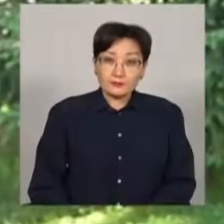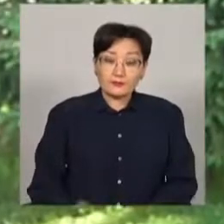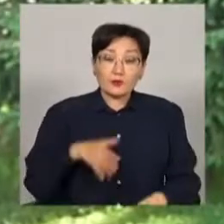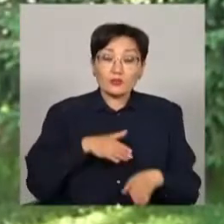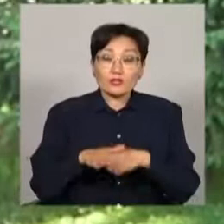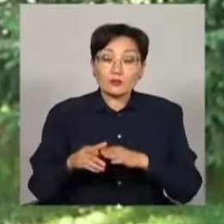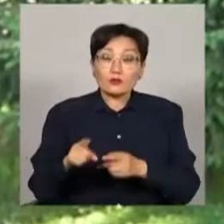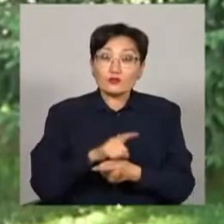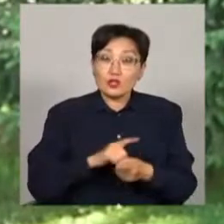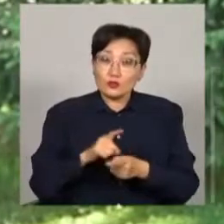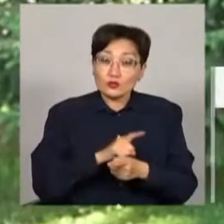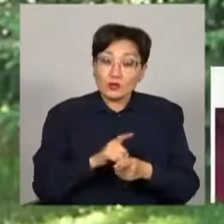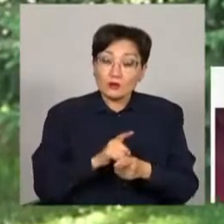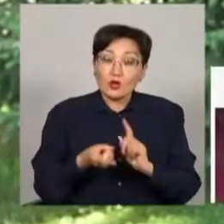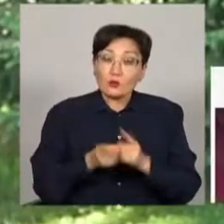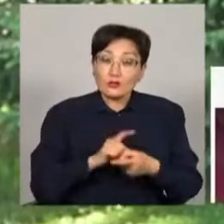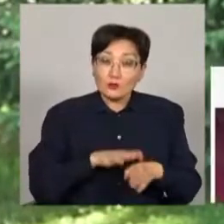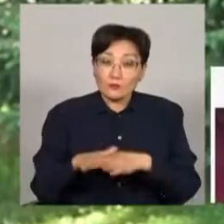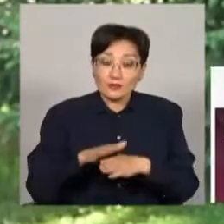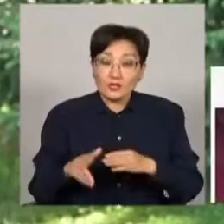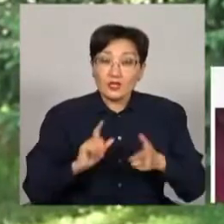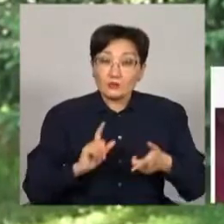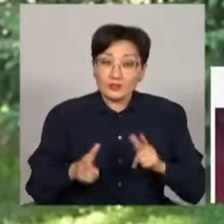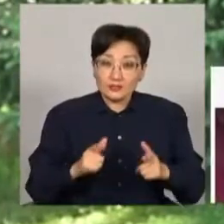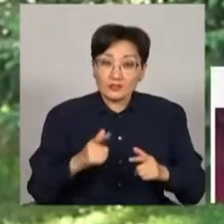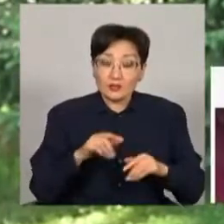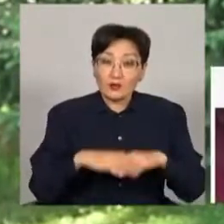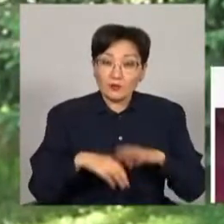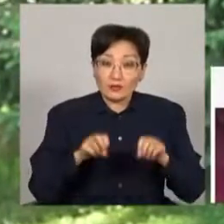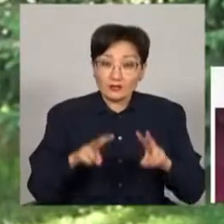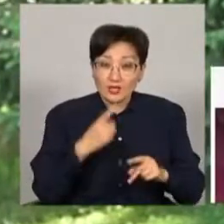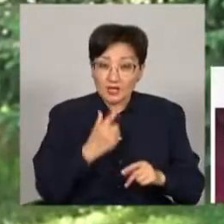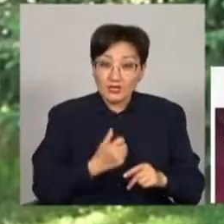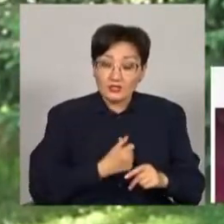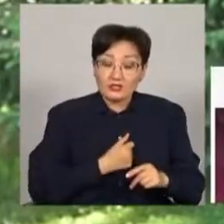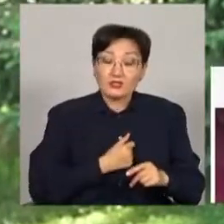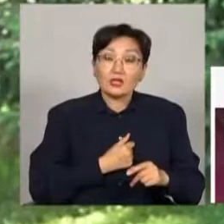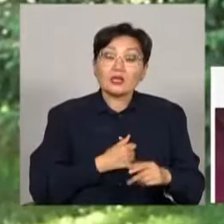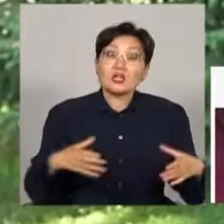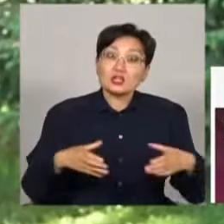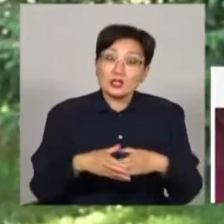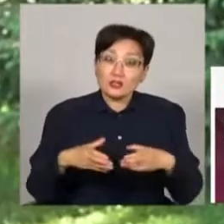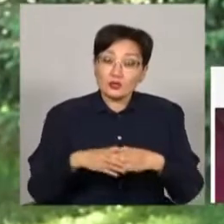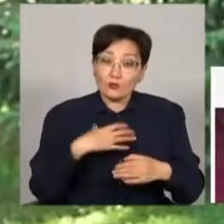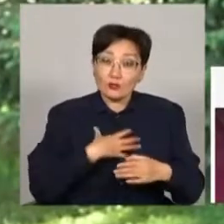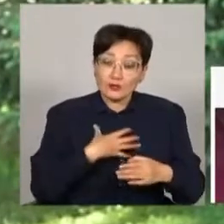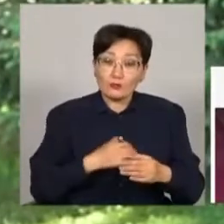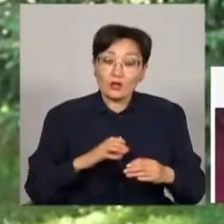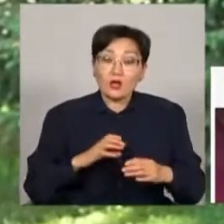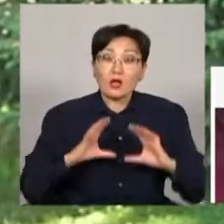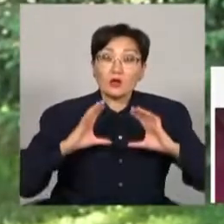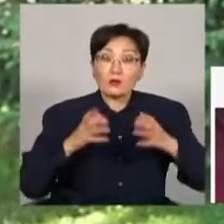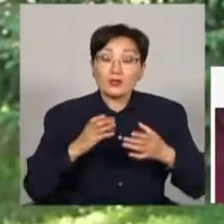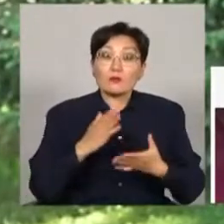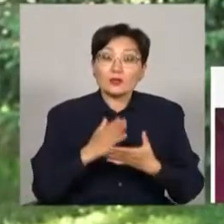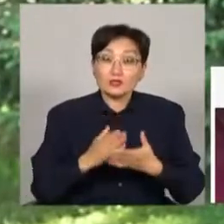Түбегейлі реформалар жасау үшін шынайы кәсіби тұрғыда дайындалған әскер жасақтау маңыздылығы. Енді геосаяси өзгеде мысалы әлемде